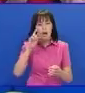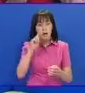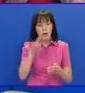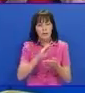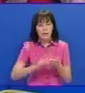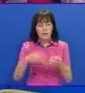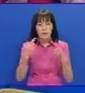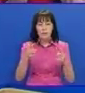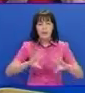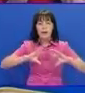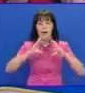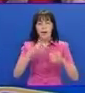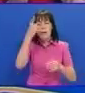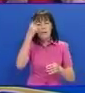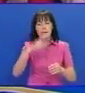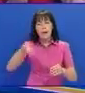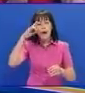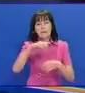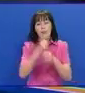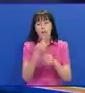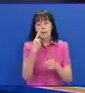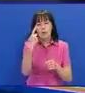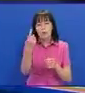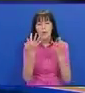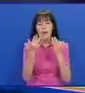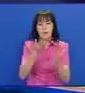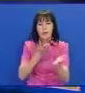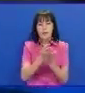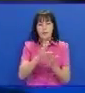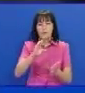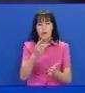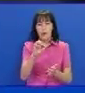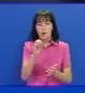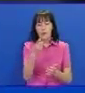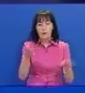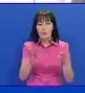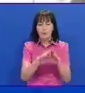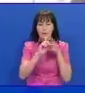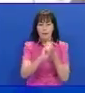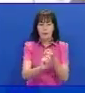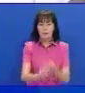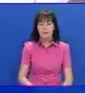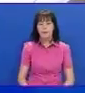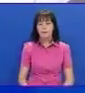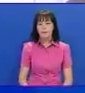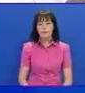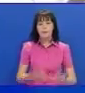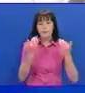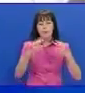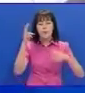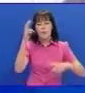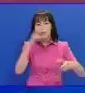Әйтпесе, әлемге әйгілі Қазақ хандығы сонау сан ғасырлық сақ ғұн тайпаларымен сабақтасады. Бұл зерттеуді